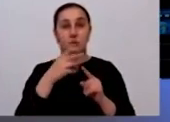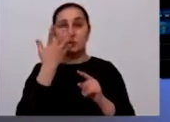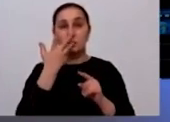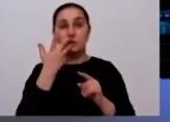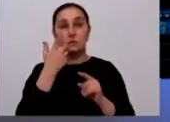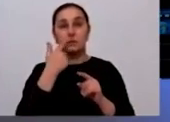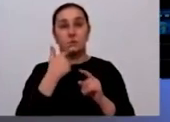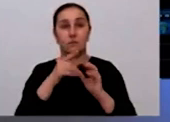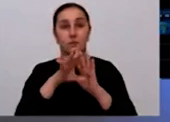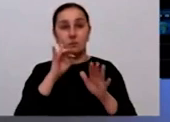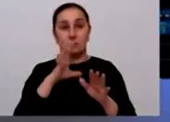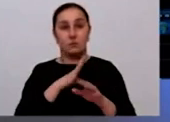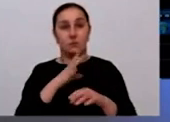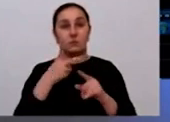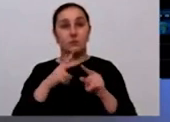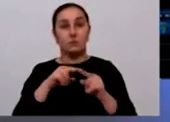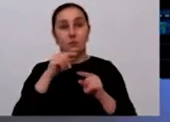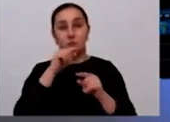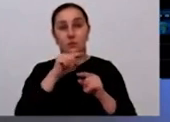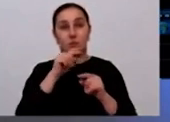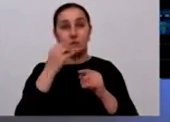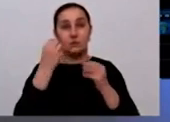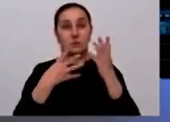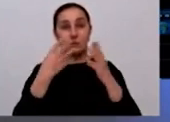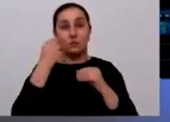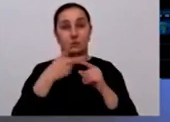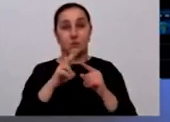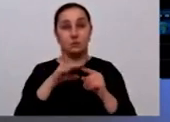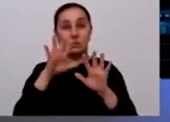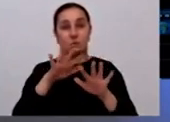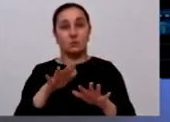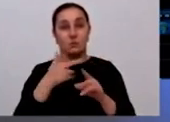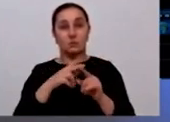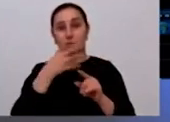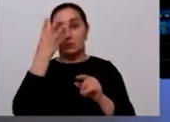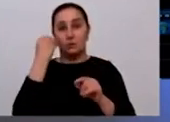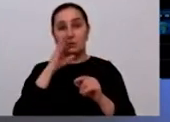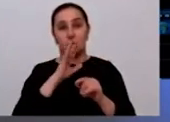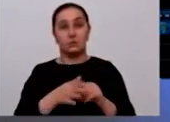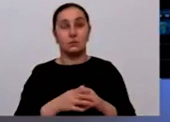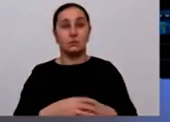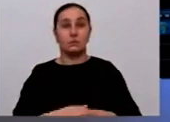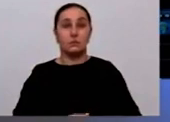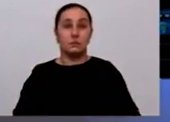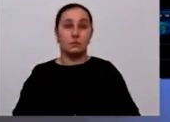rangni tanlab oldik. Endi uni svetoforga joylashtirishni boshlaymiz.